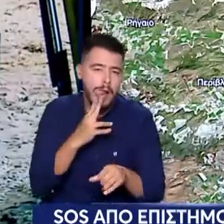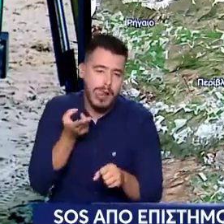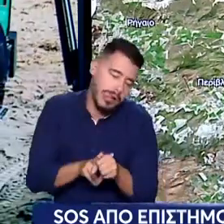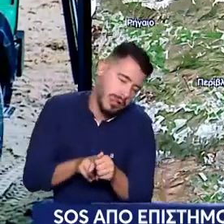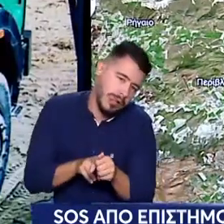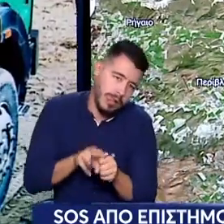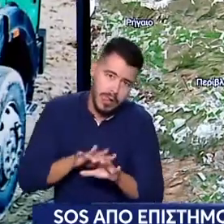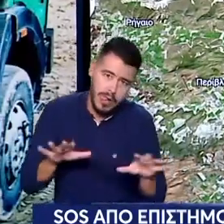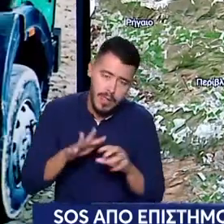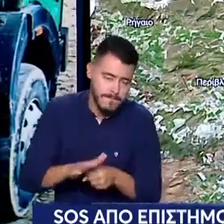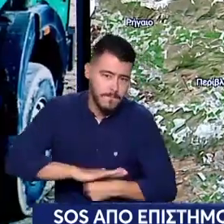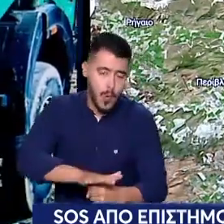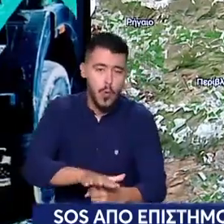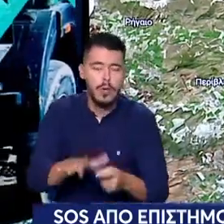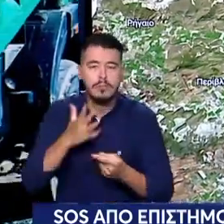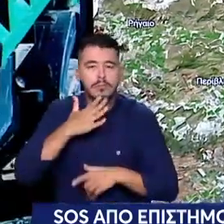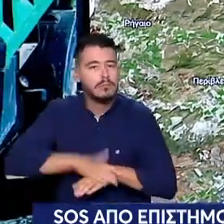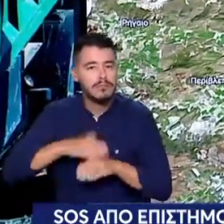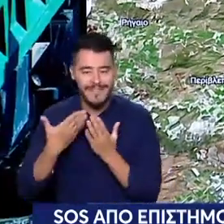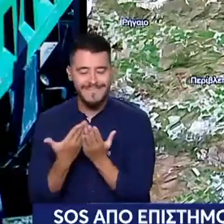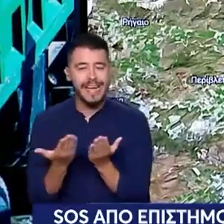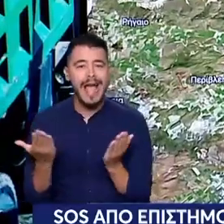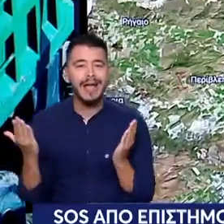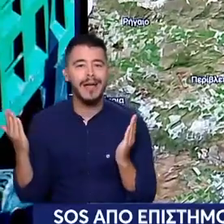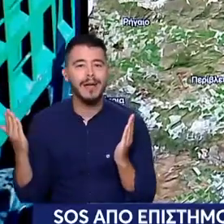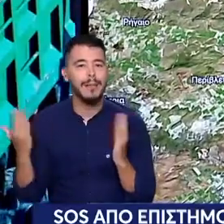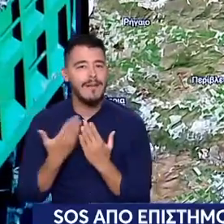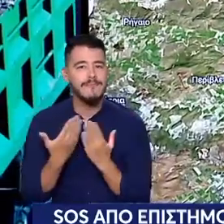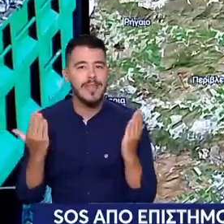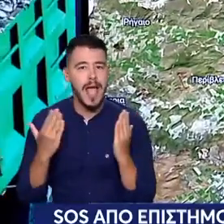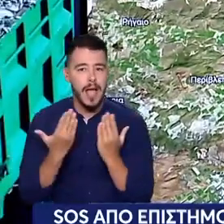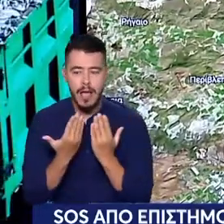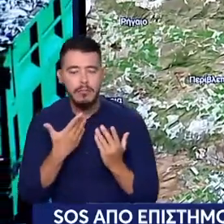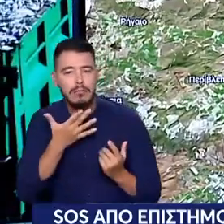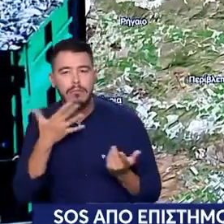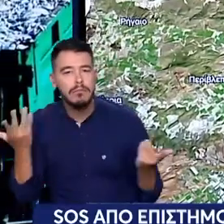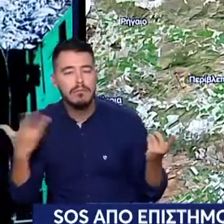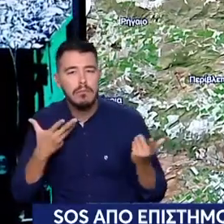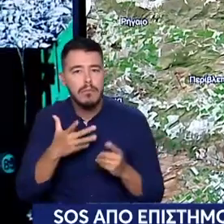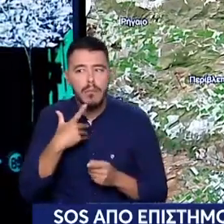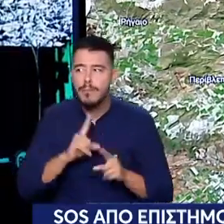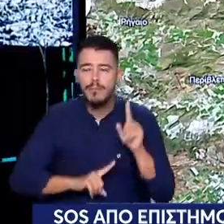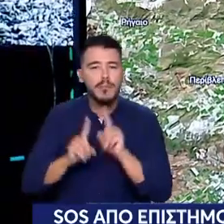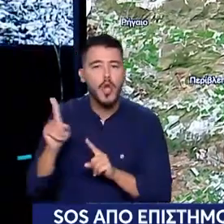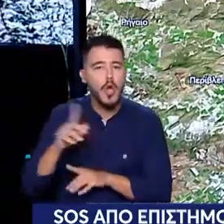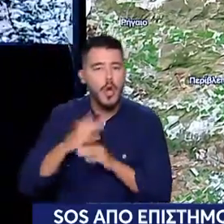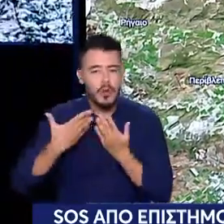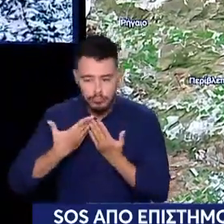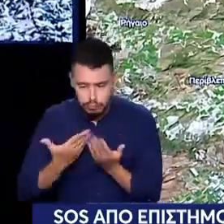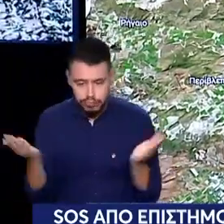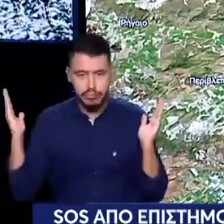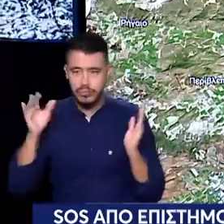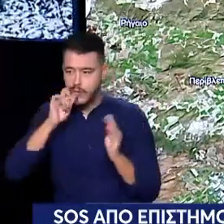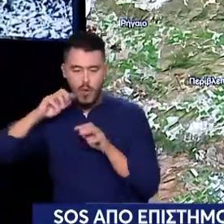μάθουμε. Υπάρχει παρέμβαση του Αριουπάγου και ευχόμαστε πολύ σύντομα να ξέρουμε ποιος προκάλεσε αυτή την οικολογική καταστροφή. Γιατί είναι οικολογική